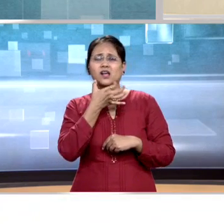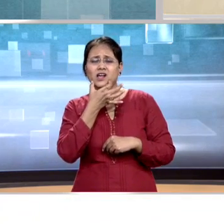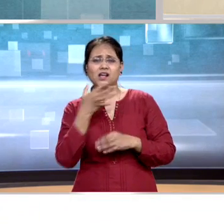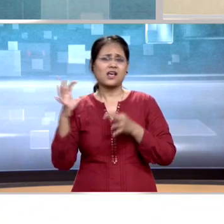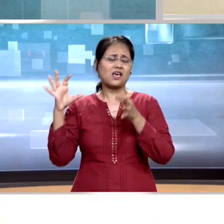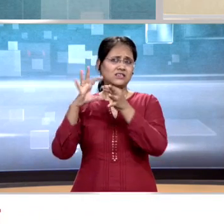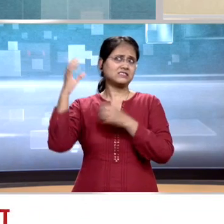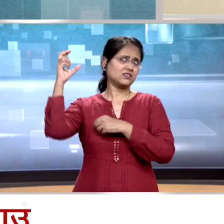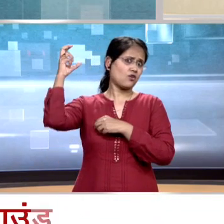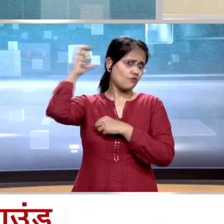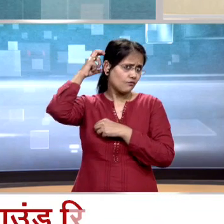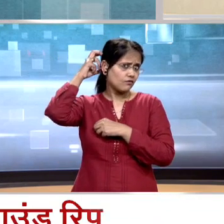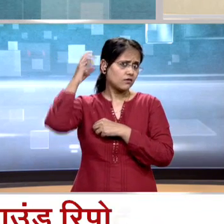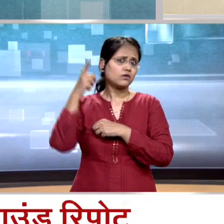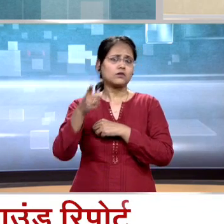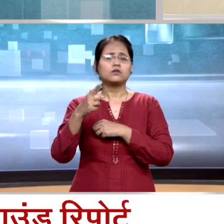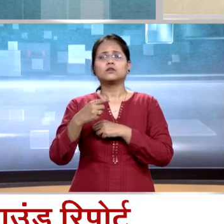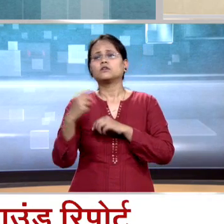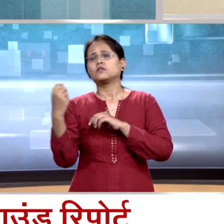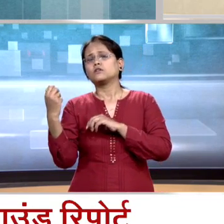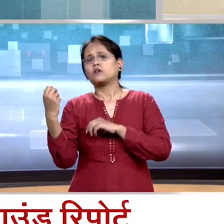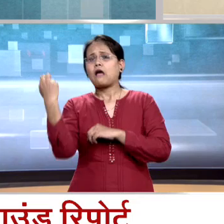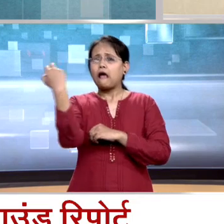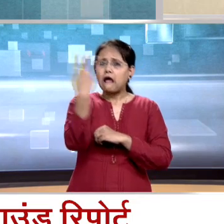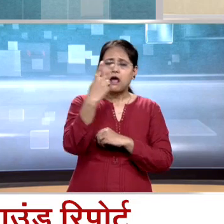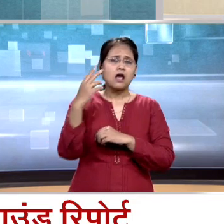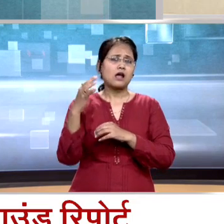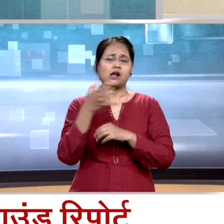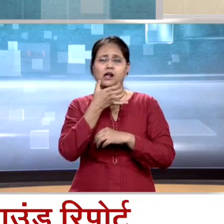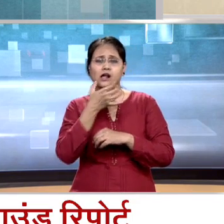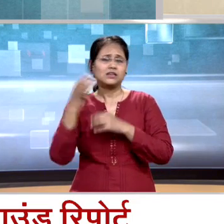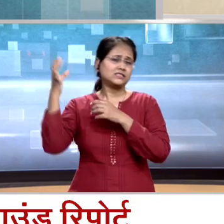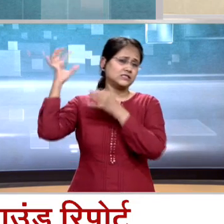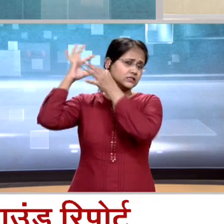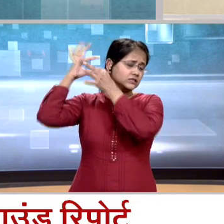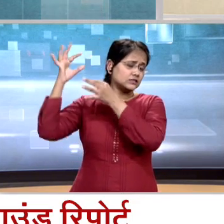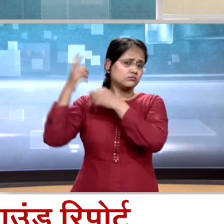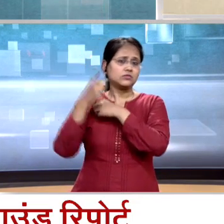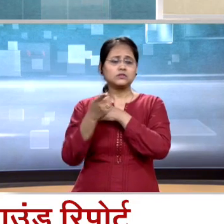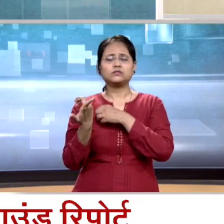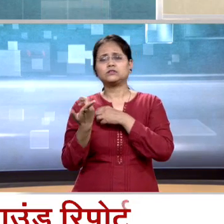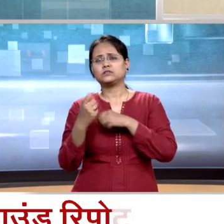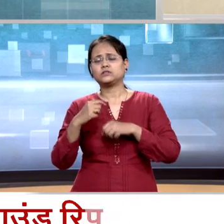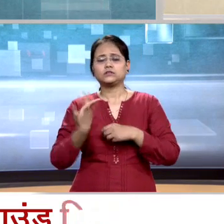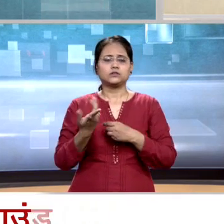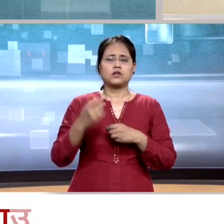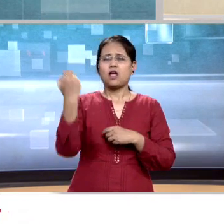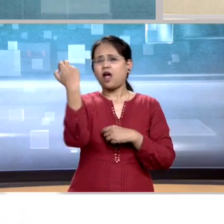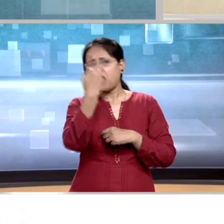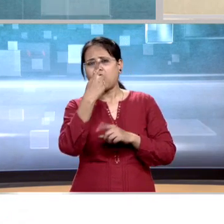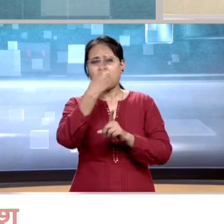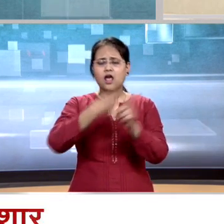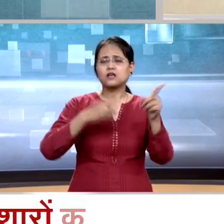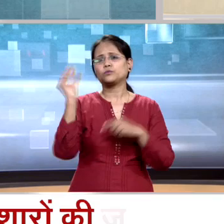इसको फिक्स करना होता है तो 8 महीने तक वो हड्डी पूरी बाहर स्कल की बन जाती है, और जनरली 8 महीने और 1 साल